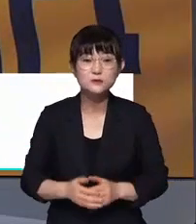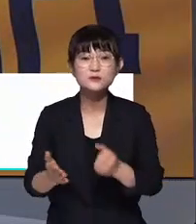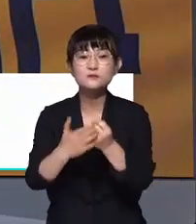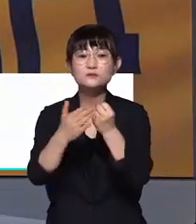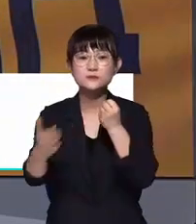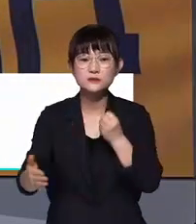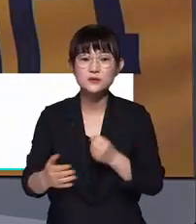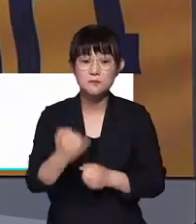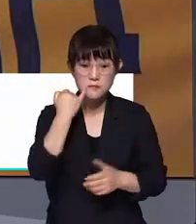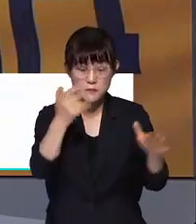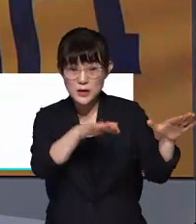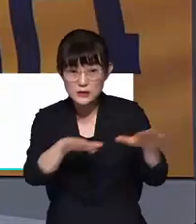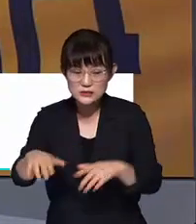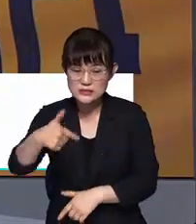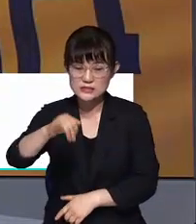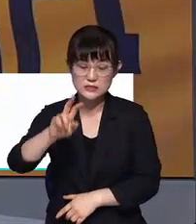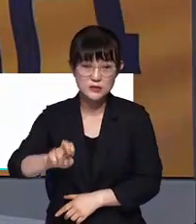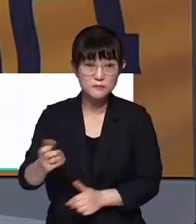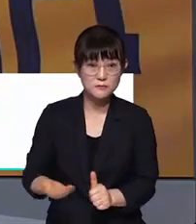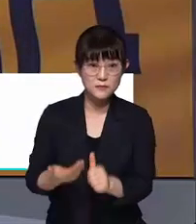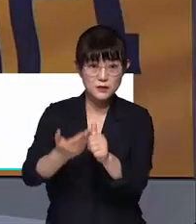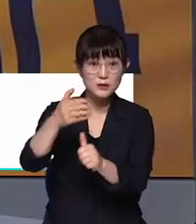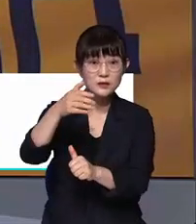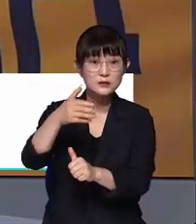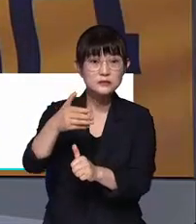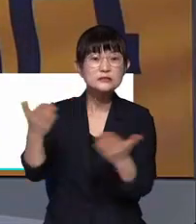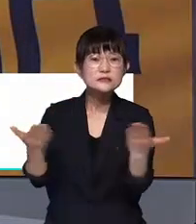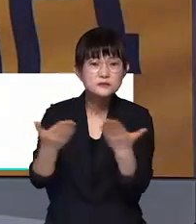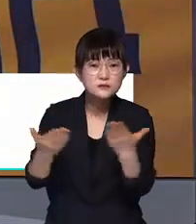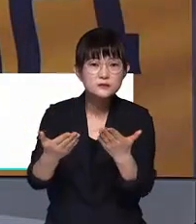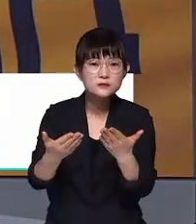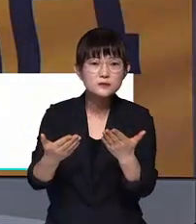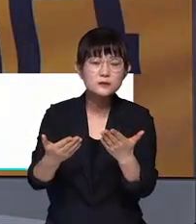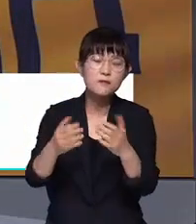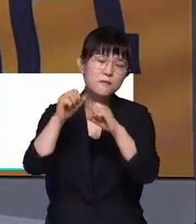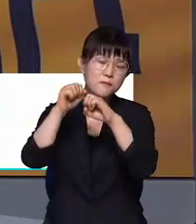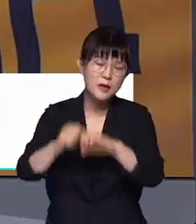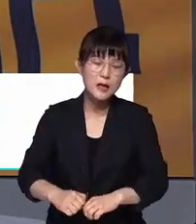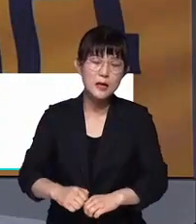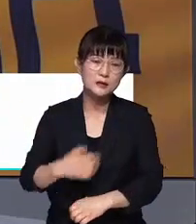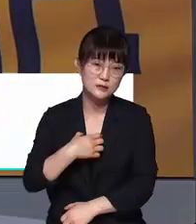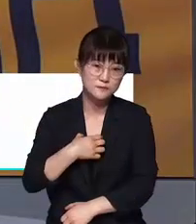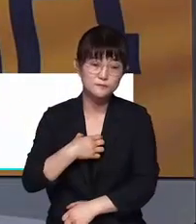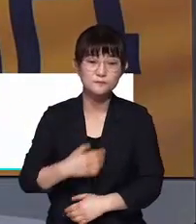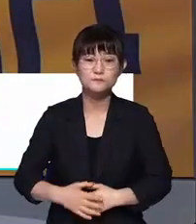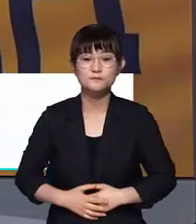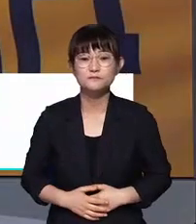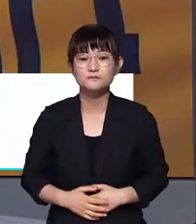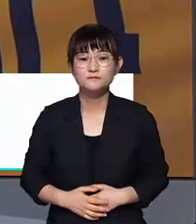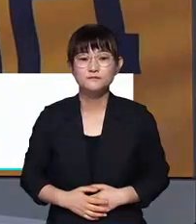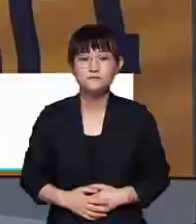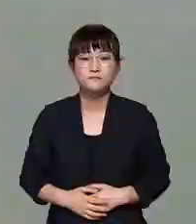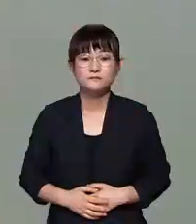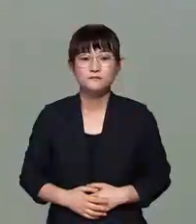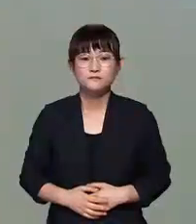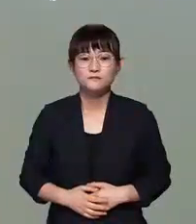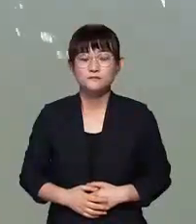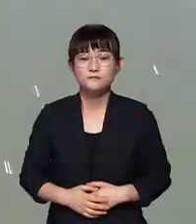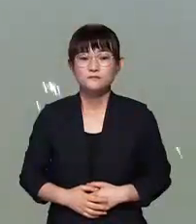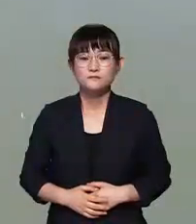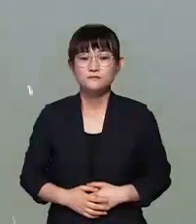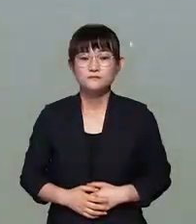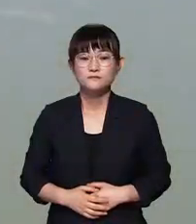보니 만호해역에서의 김농사는 사실상 물 건너간 것으로 보입니다. 고익수 기자가 보도합니다.